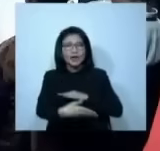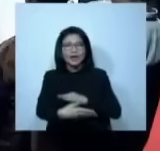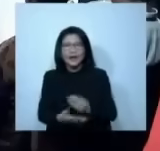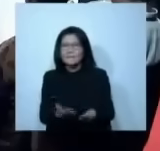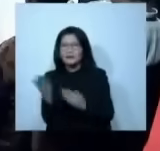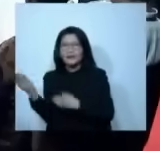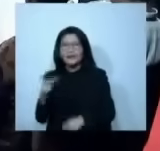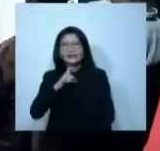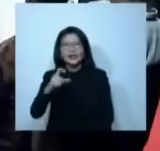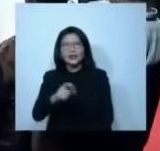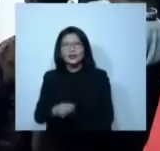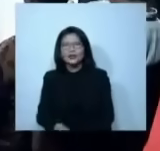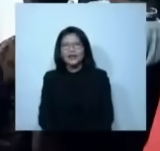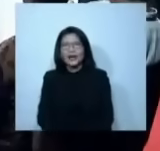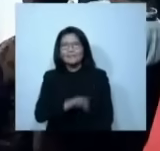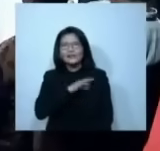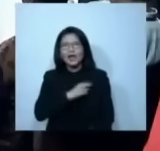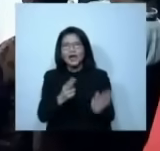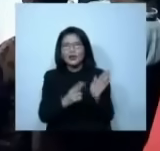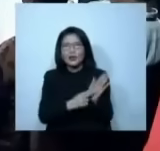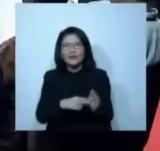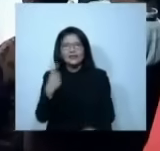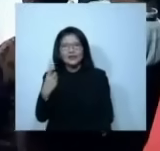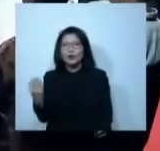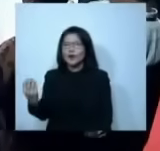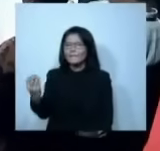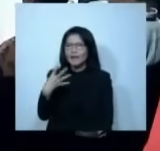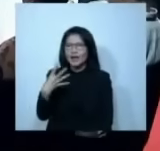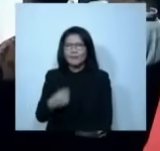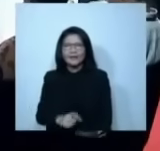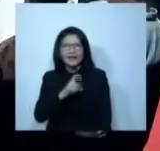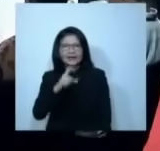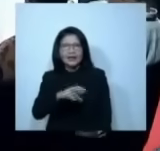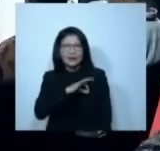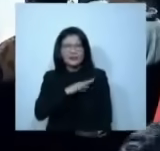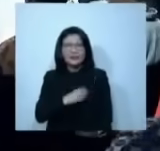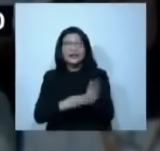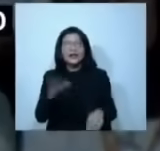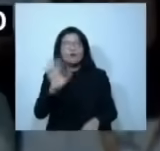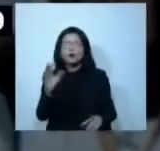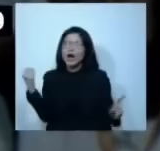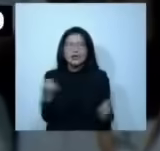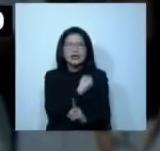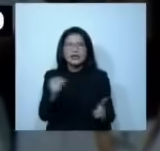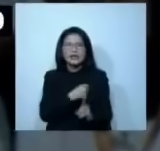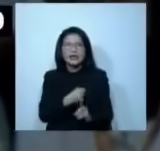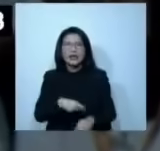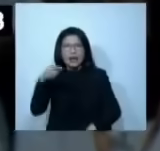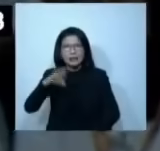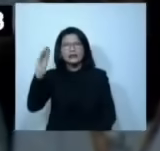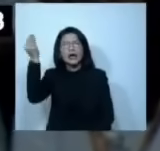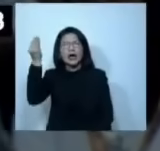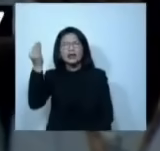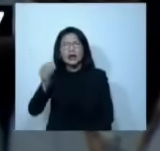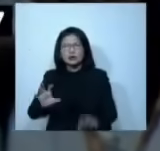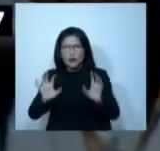tergantung isu kalau undide the Poter memang dia belum memutuskan belum memutuskan tapi bukan berarti tidak memutuskan justru dalam